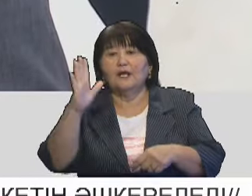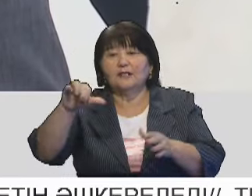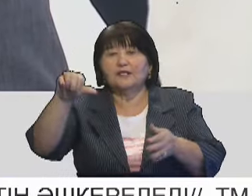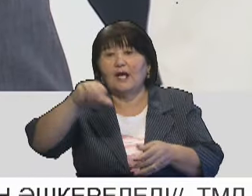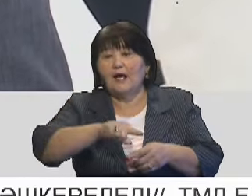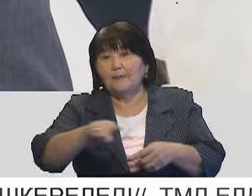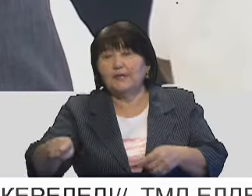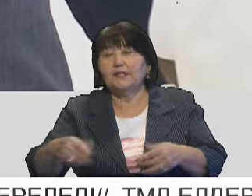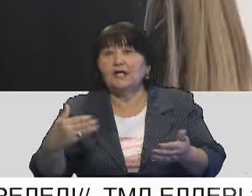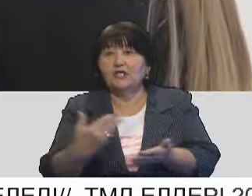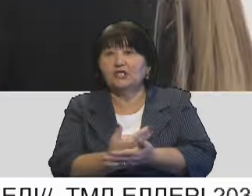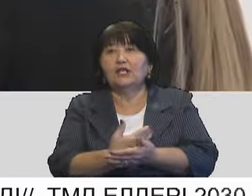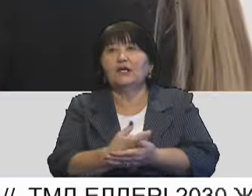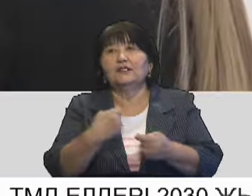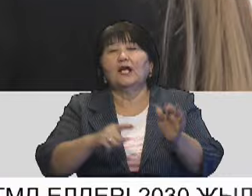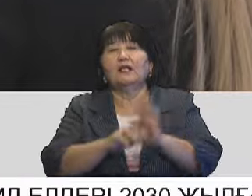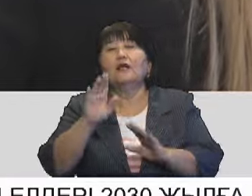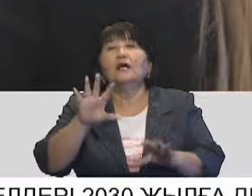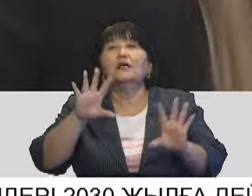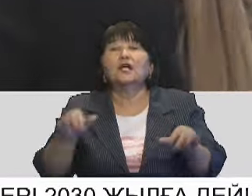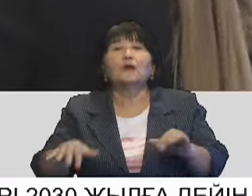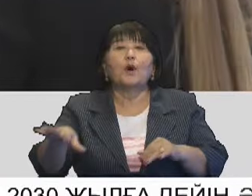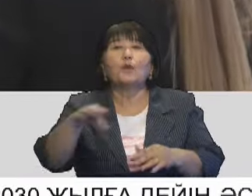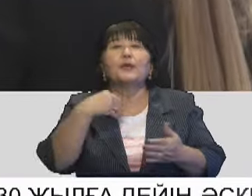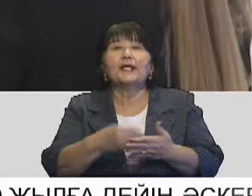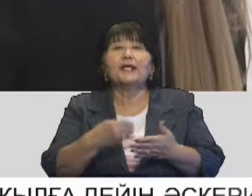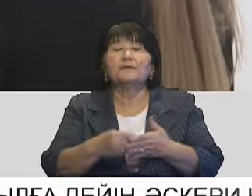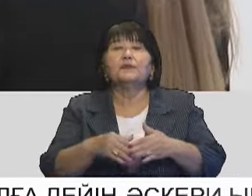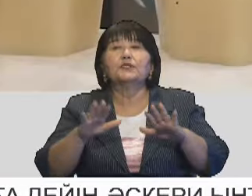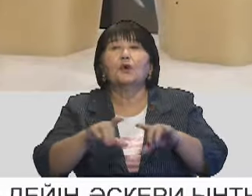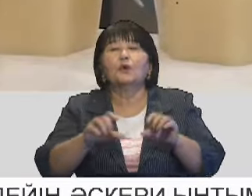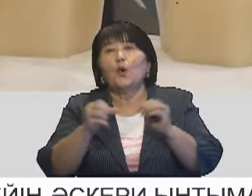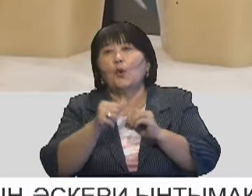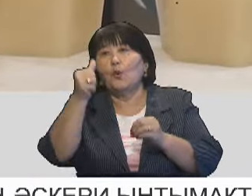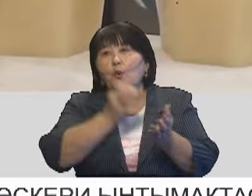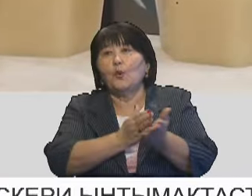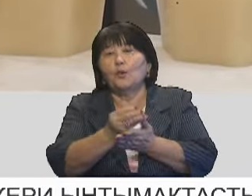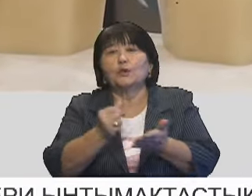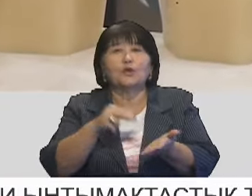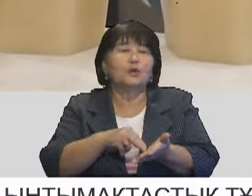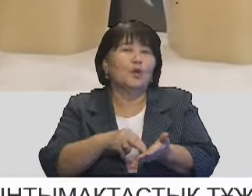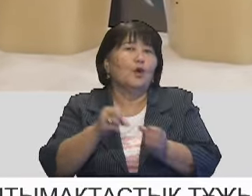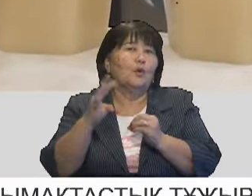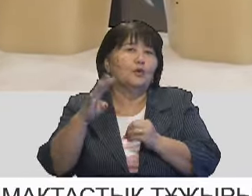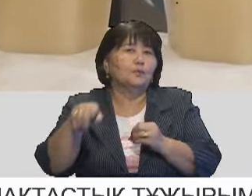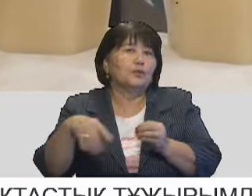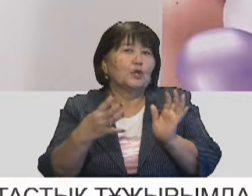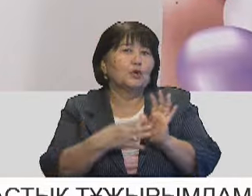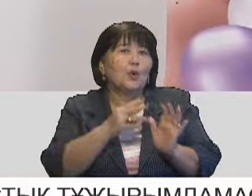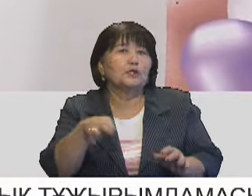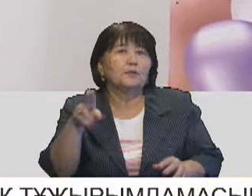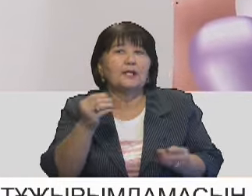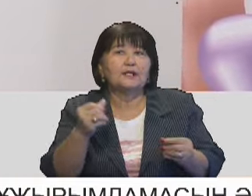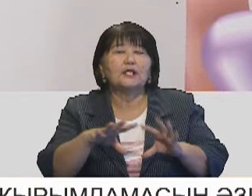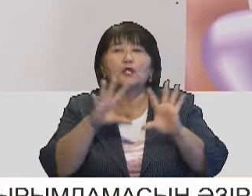жаңа өнімдеріміз табылатын болады. Жалпы өңірлік инвестициялық орталық 10 жылдың ішінде құны 14,9 миллиард